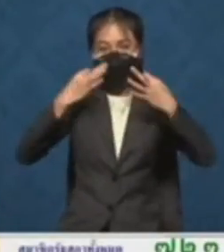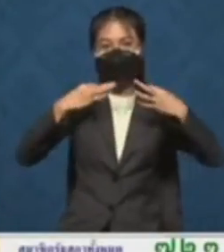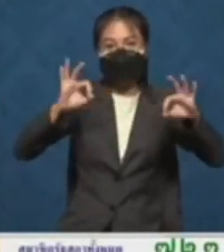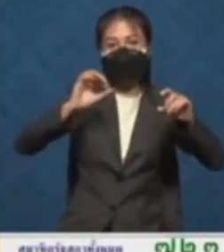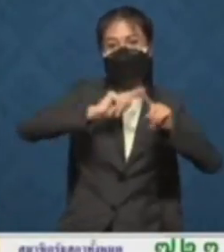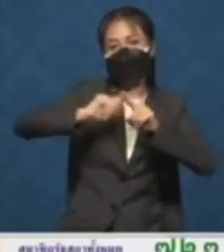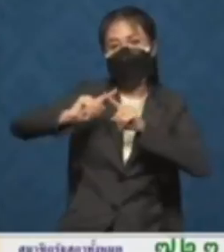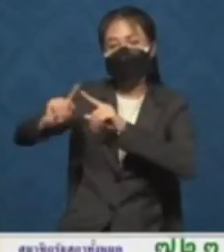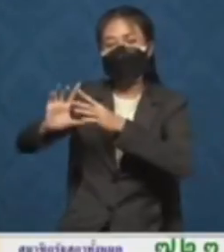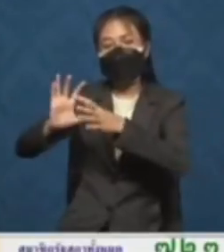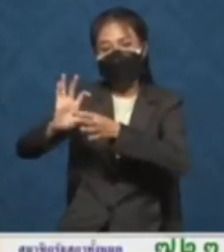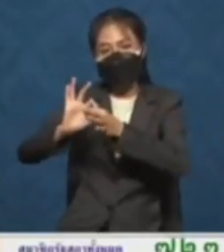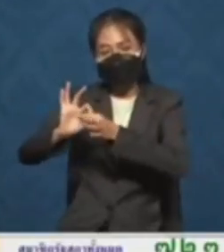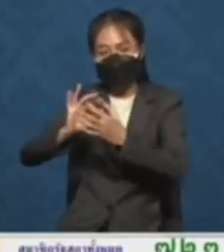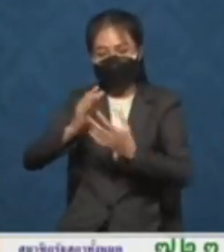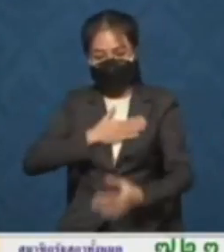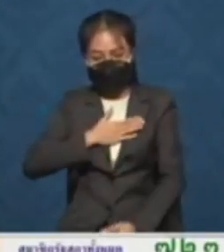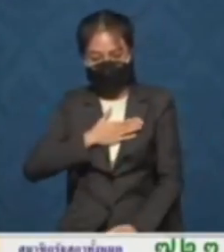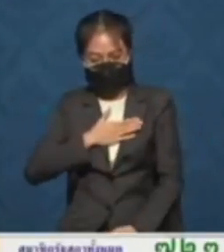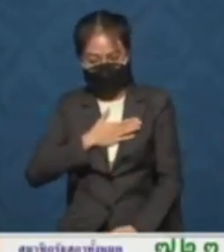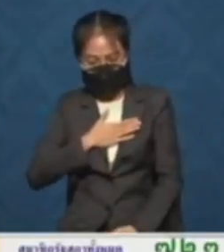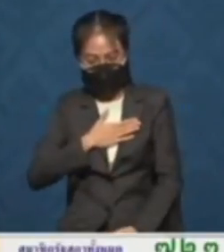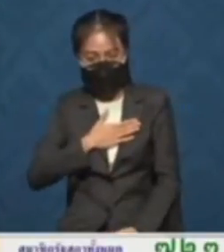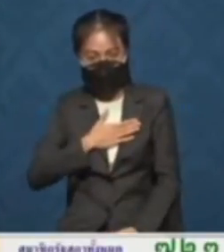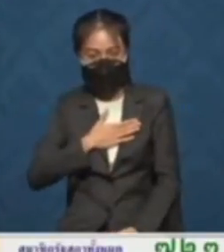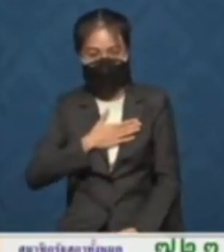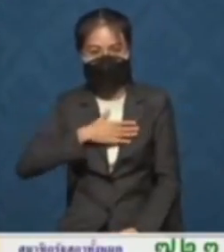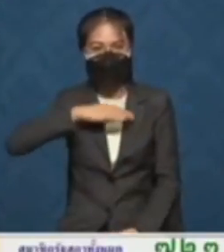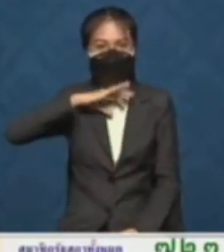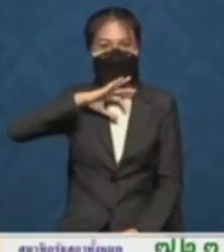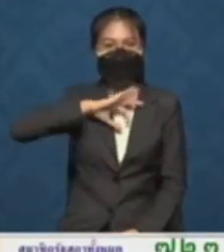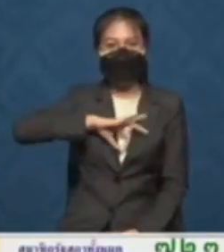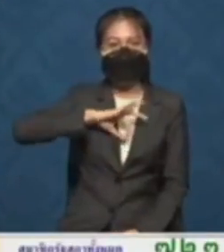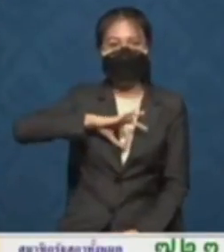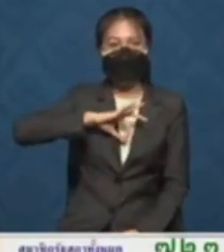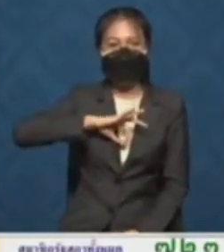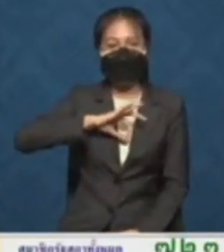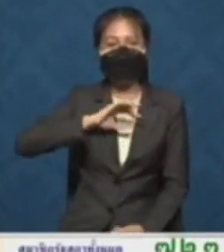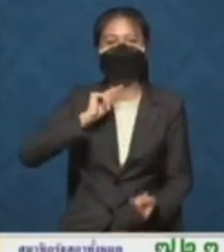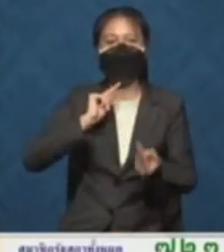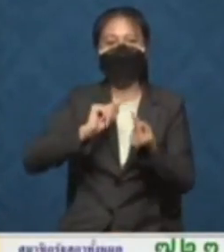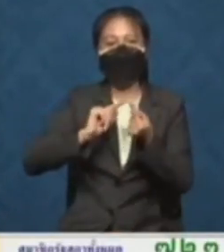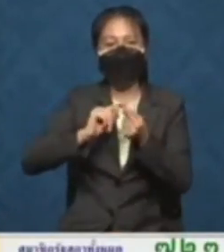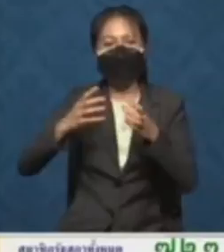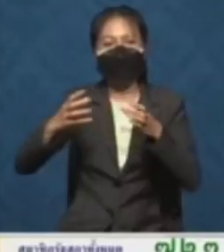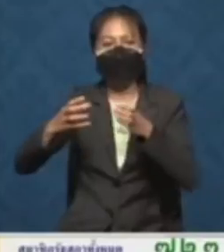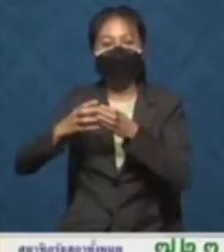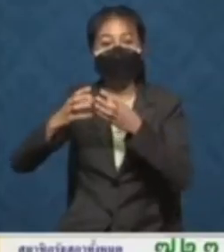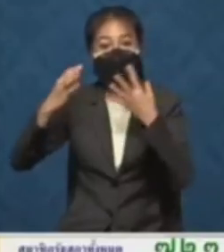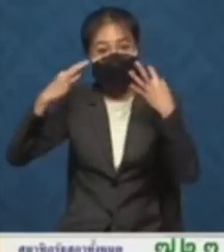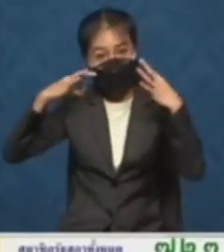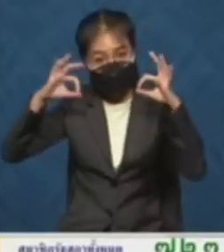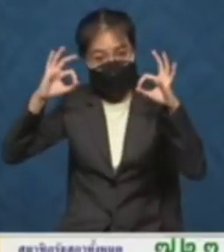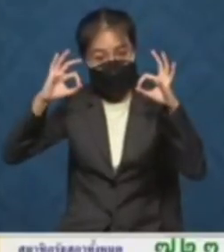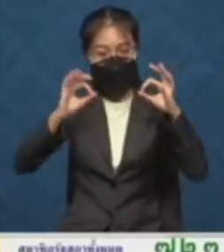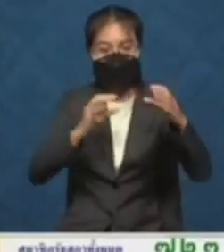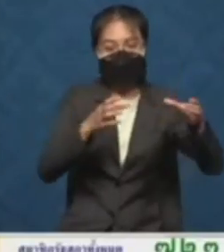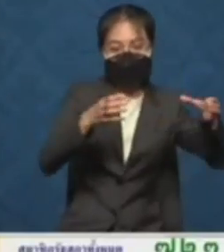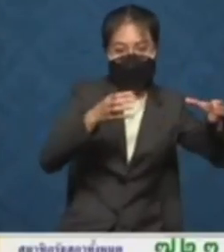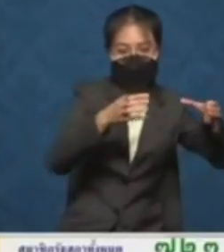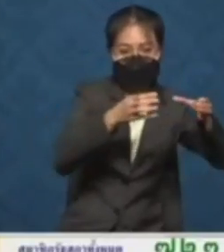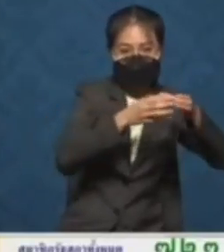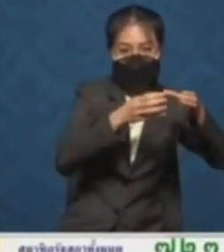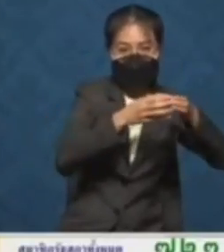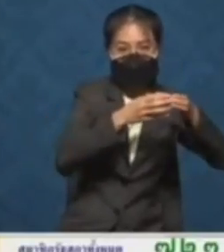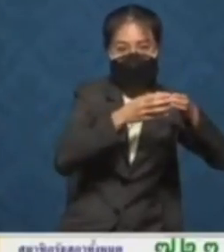ผมมีความกังวลใจมากว่าความสัมพันธ์ระหว่างองค์กรที่แช้อำนาจอธิปไตยกับ